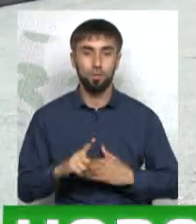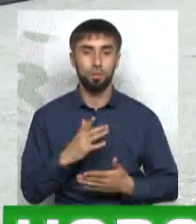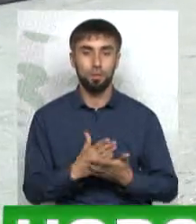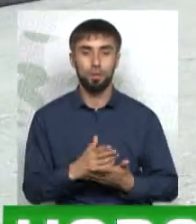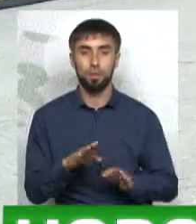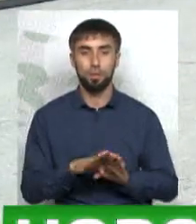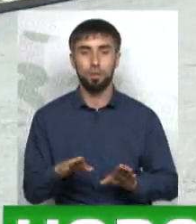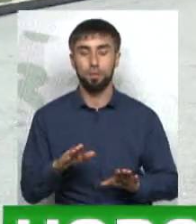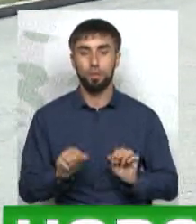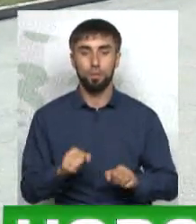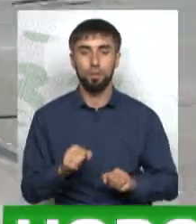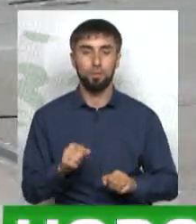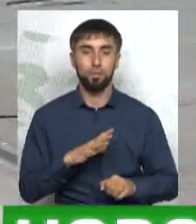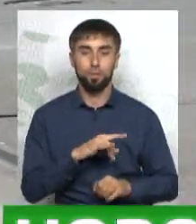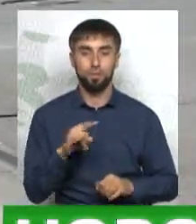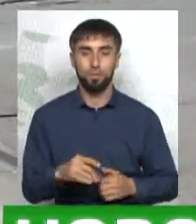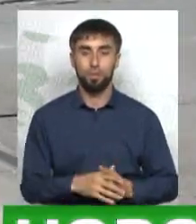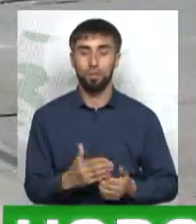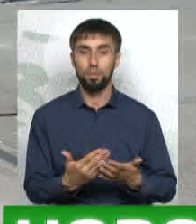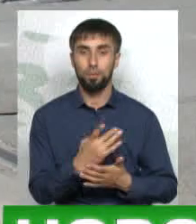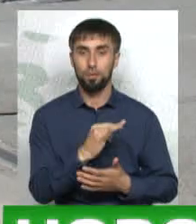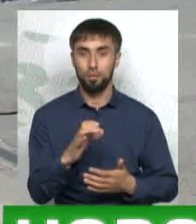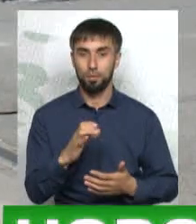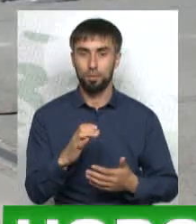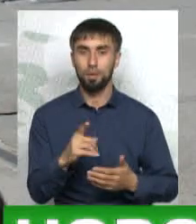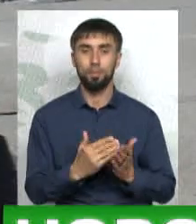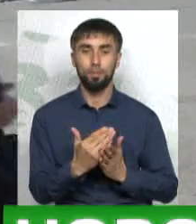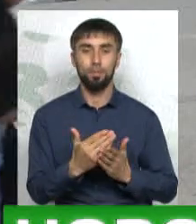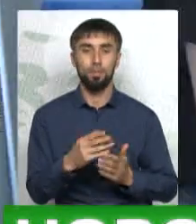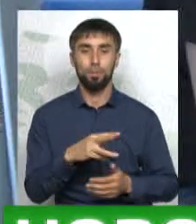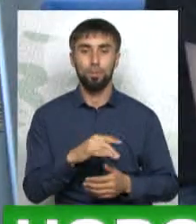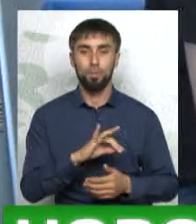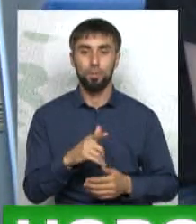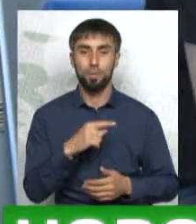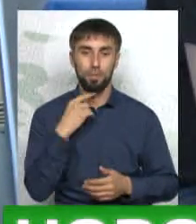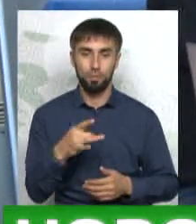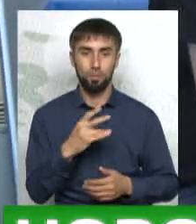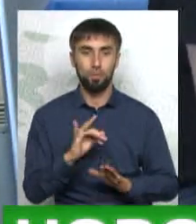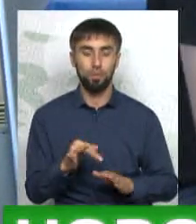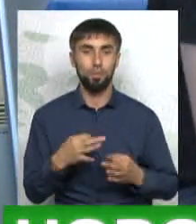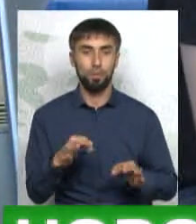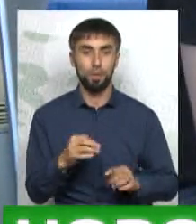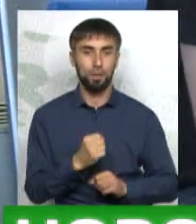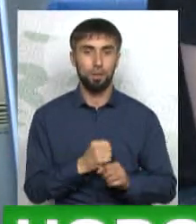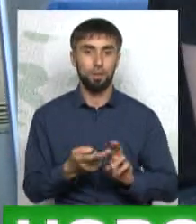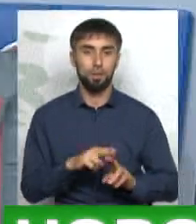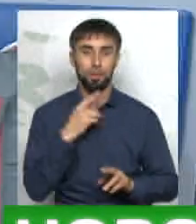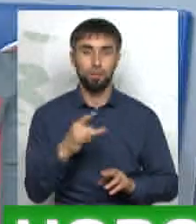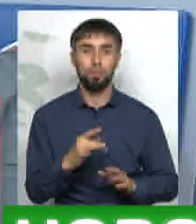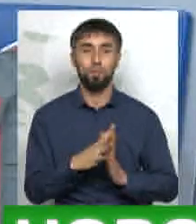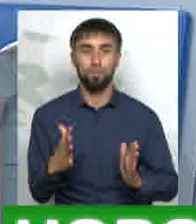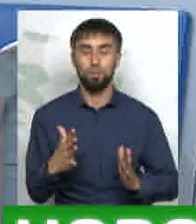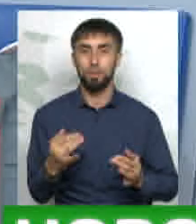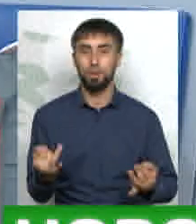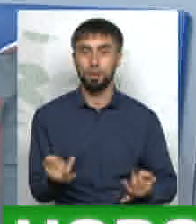теперь такая возможность добираться. Новый рейс не только повысит мобильность жителей самой Ингушетии, но и позволит сделать регион еще